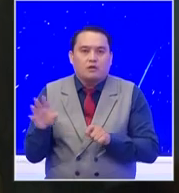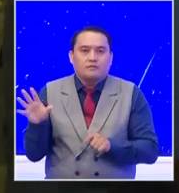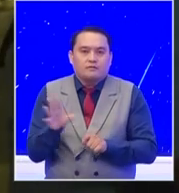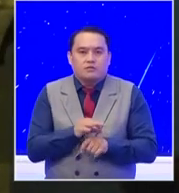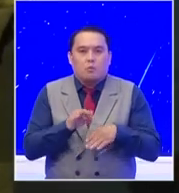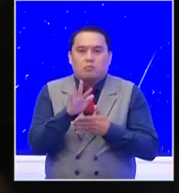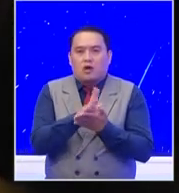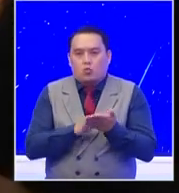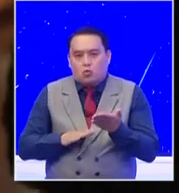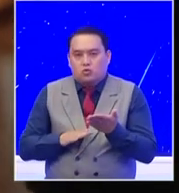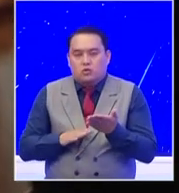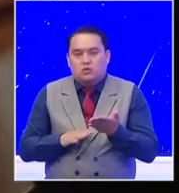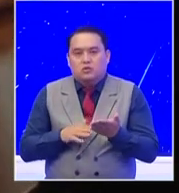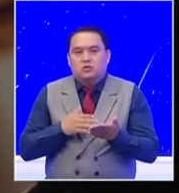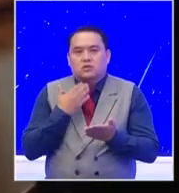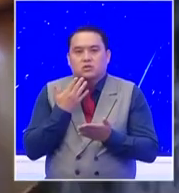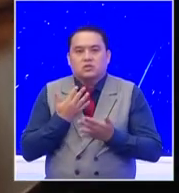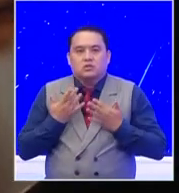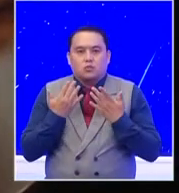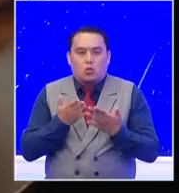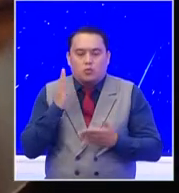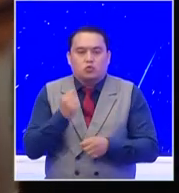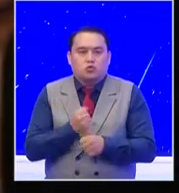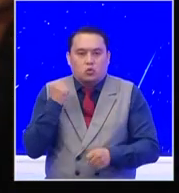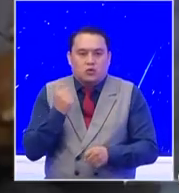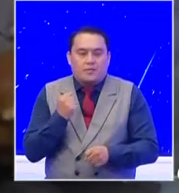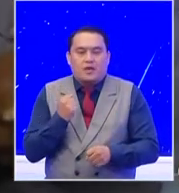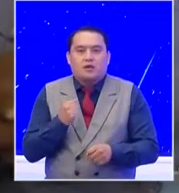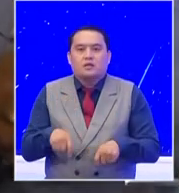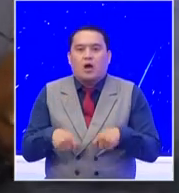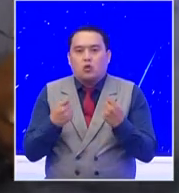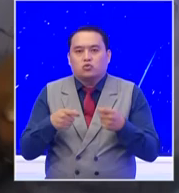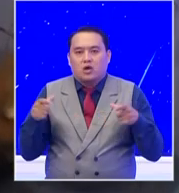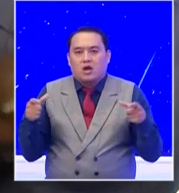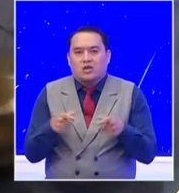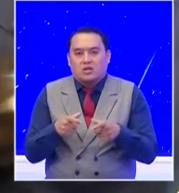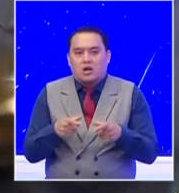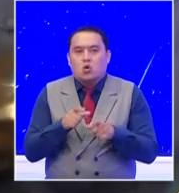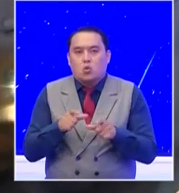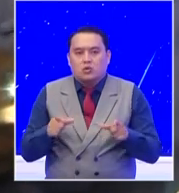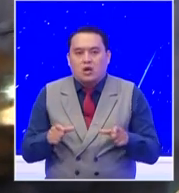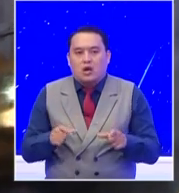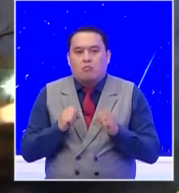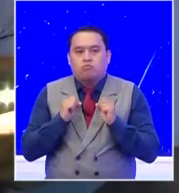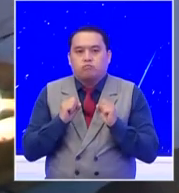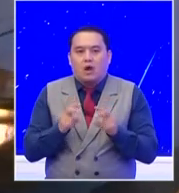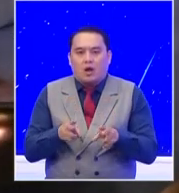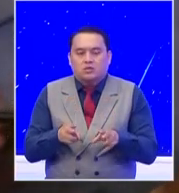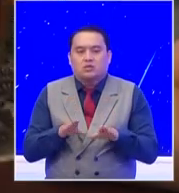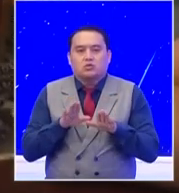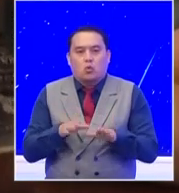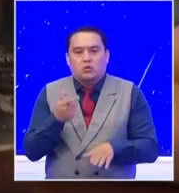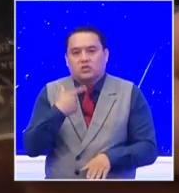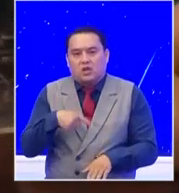будут продолжены, но спрос нарушителей будет жестче, поскольку, нарушая карантинные меры, люди подвергают опасности не только